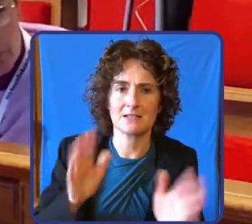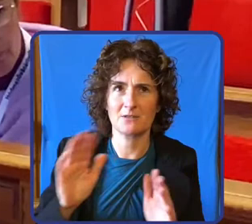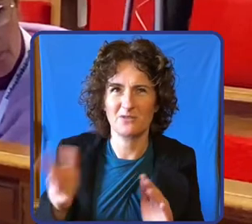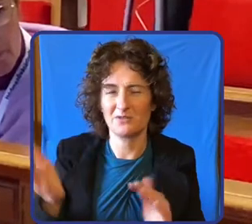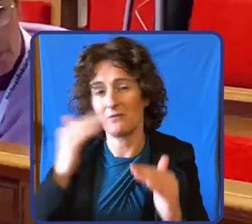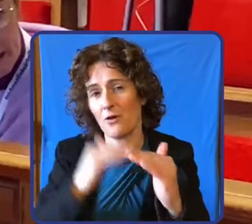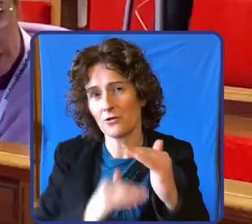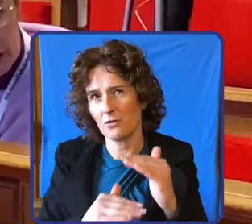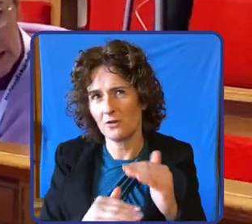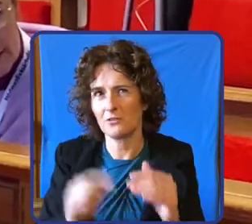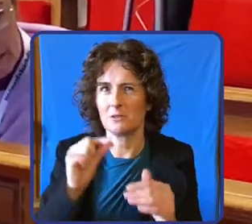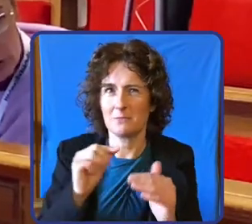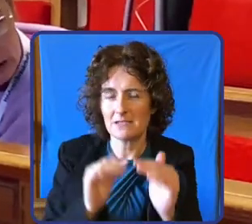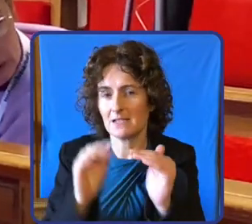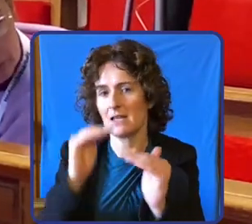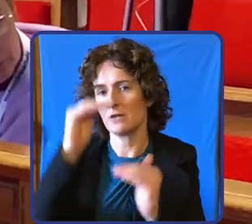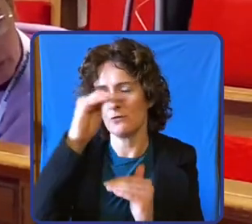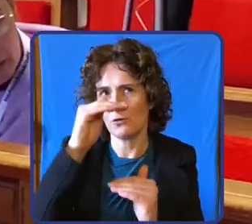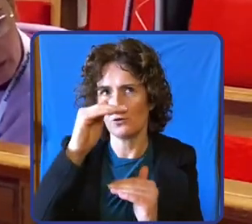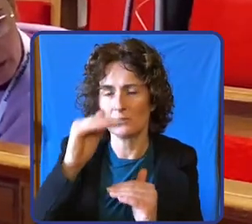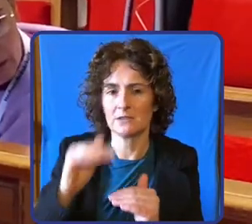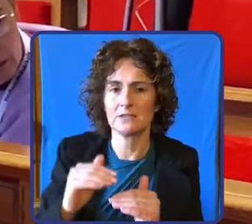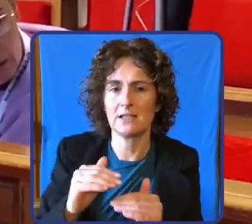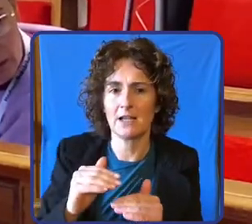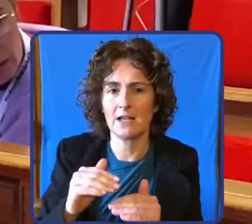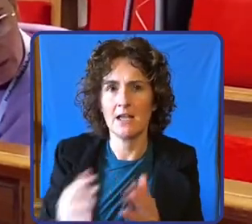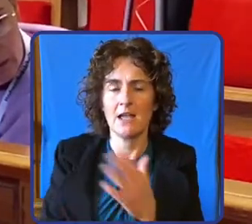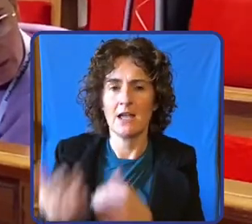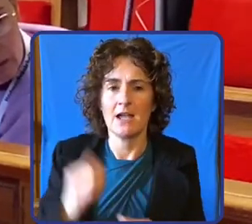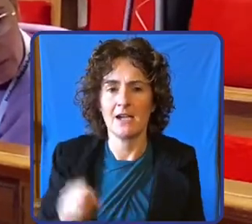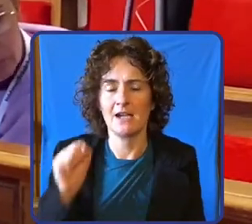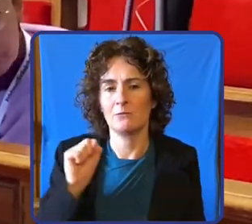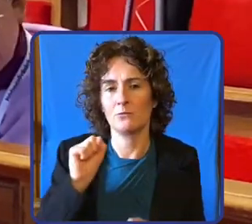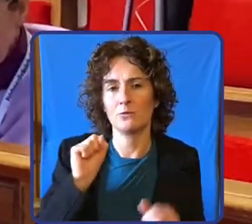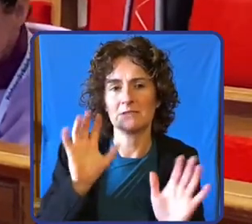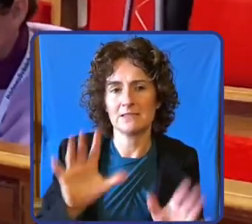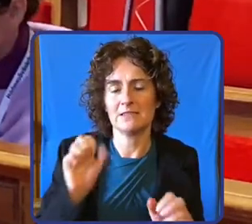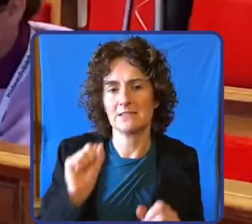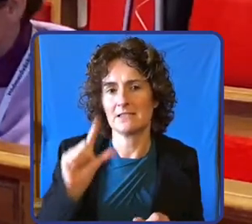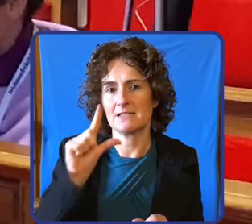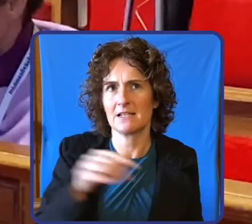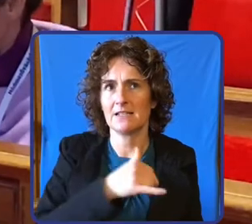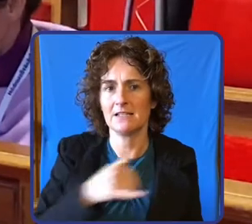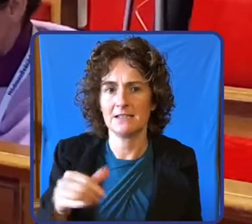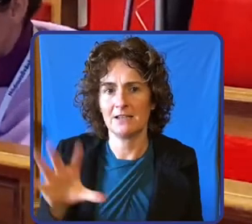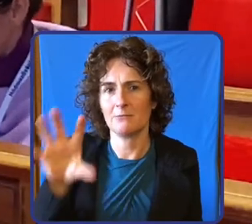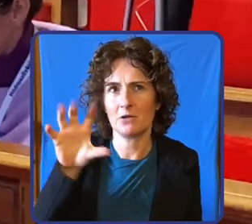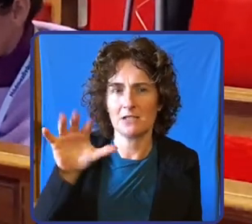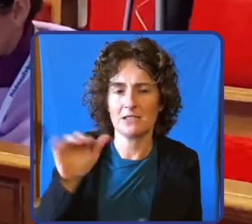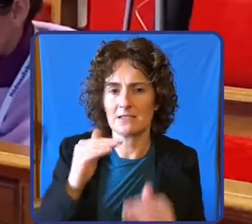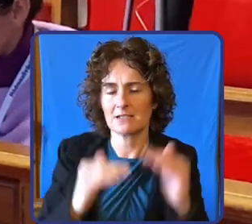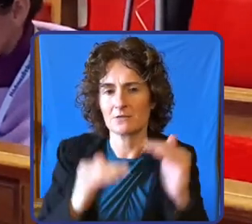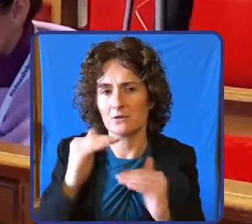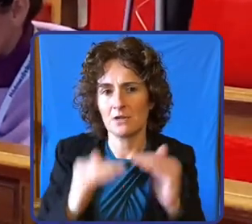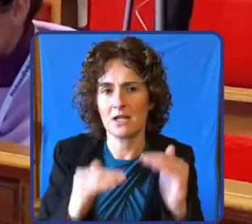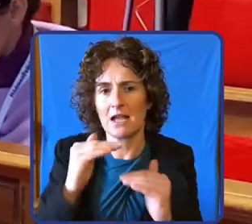alatta, vagy egy picikével fölötte, olyan az elmúlt 10-12 évben ez a 400 körüli átlag az,